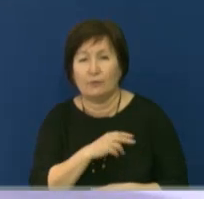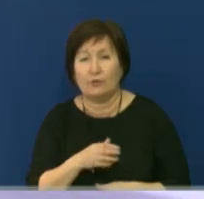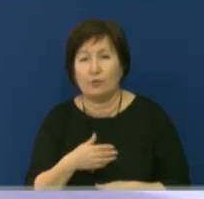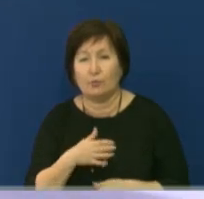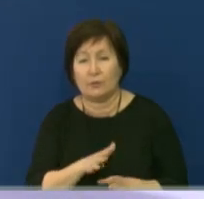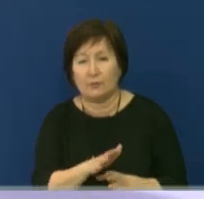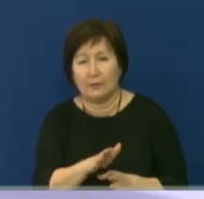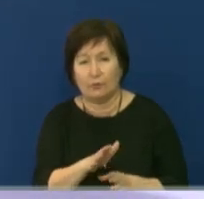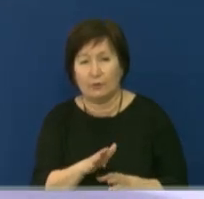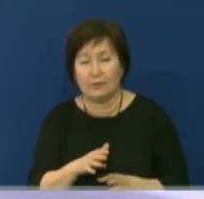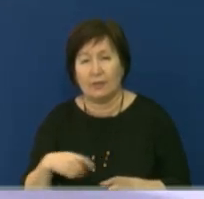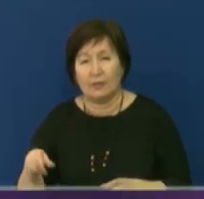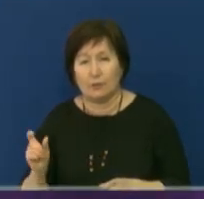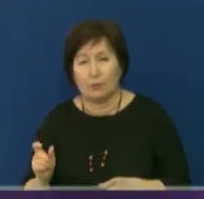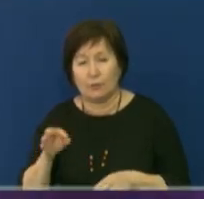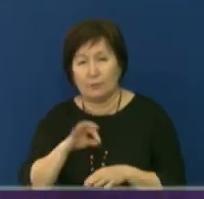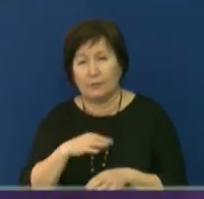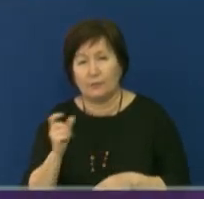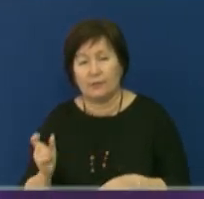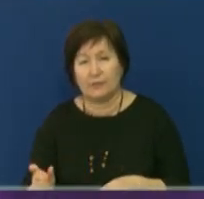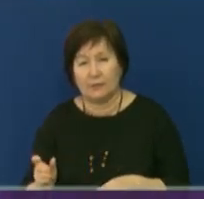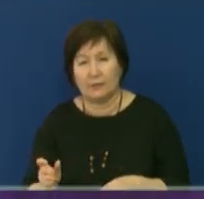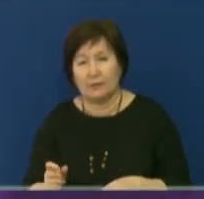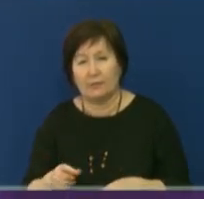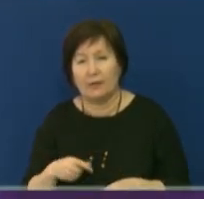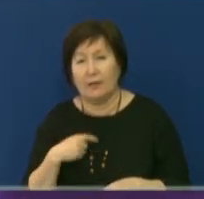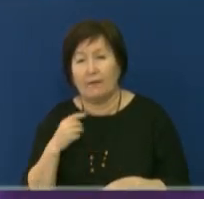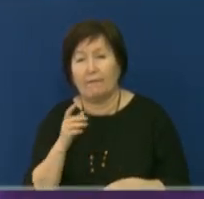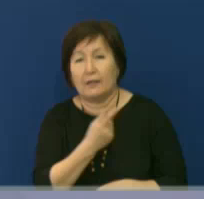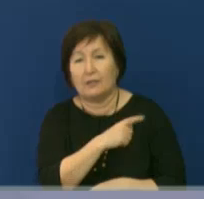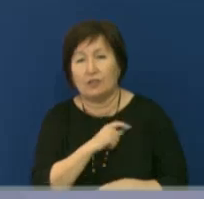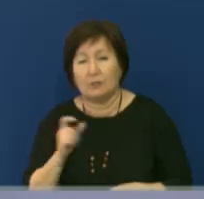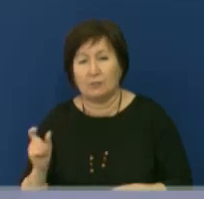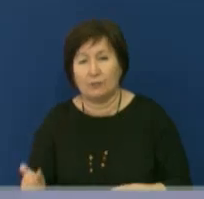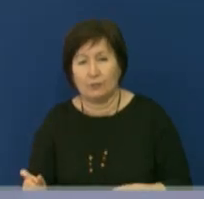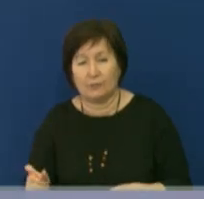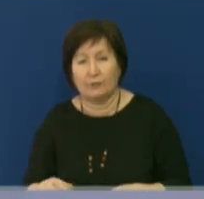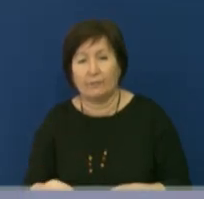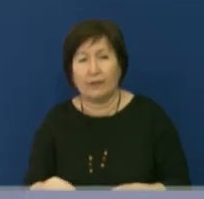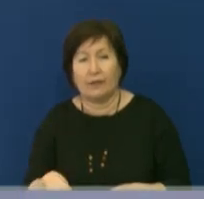алған пациенттердің ішінде COVID-19 инфекциясына шалдыққандардың